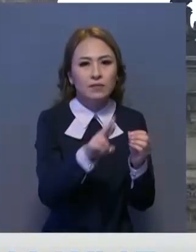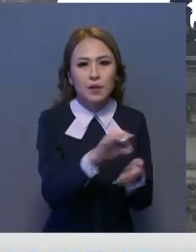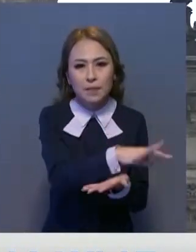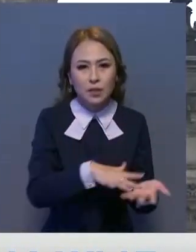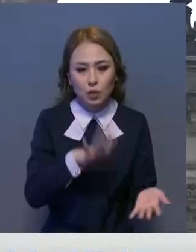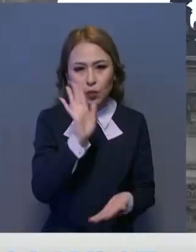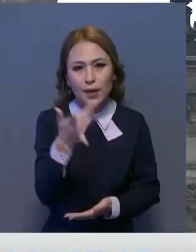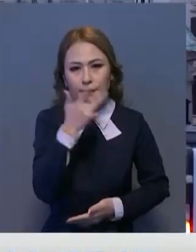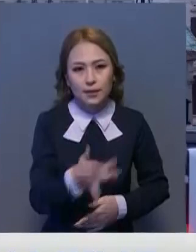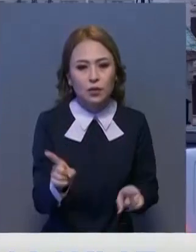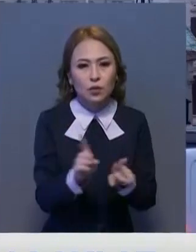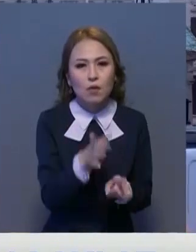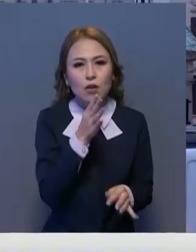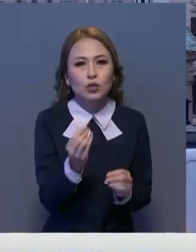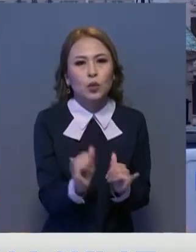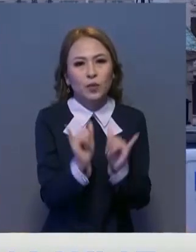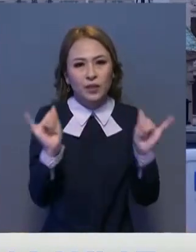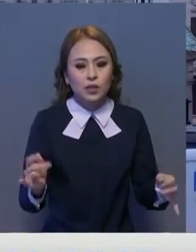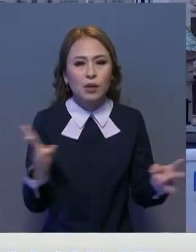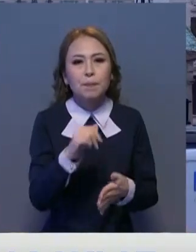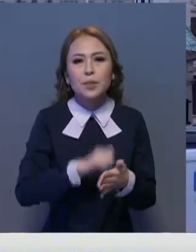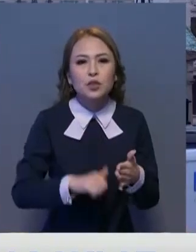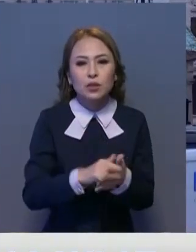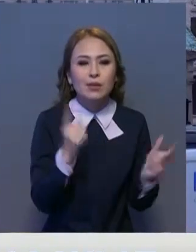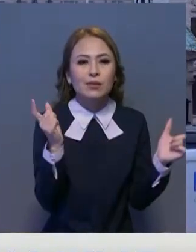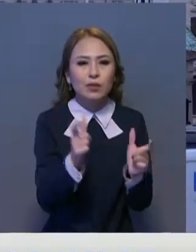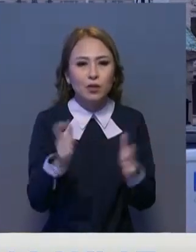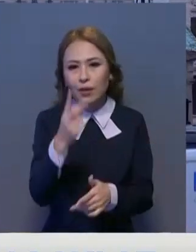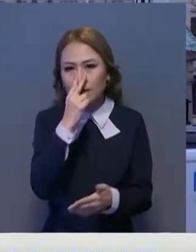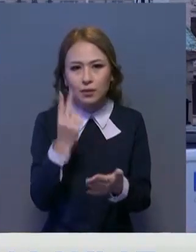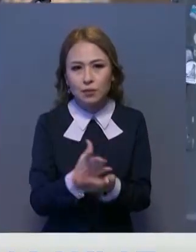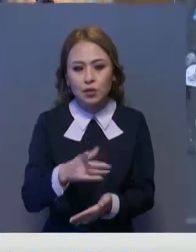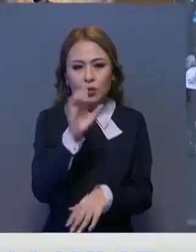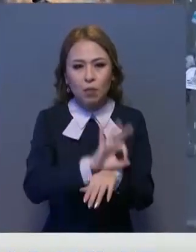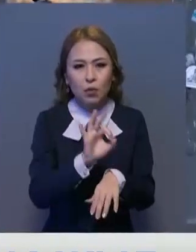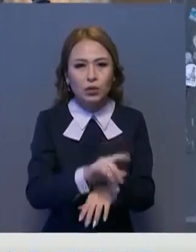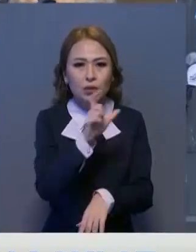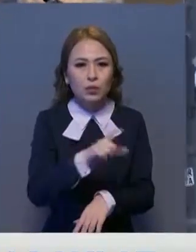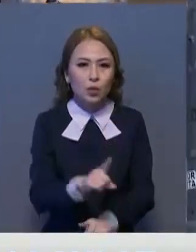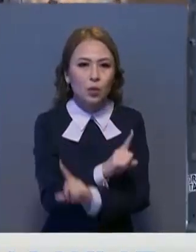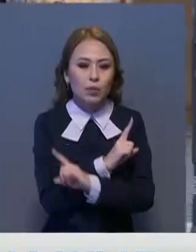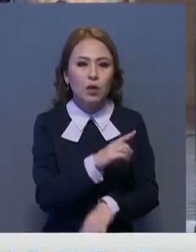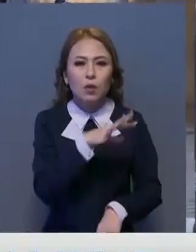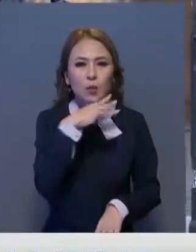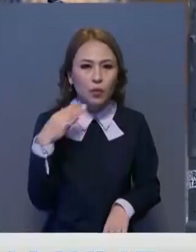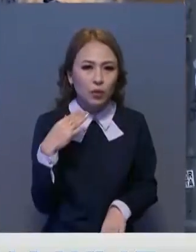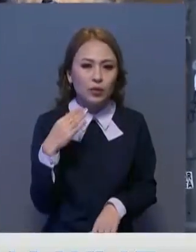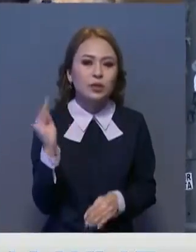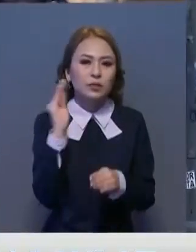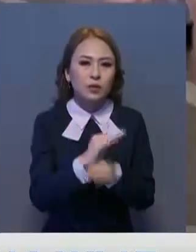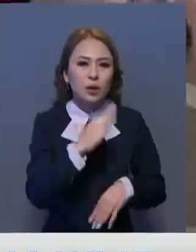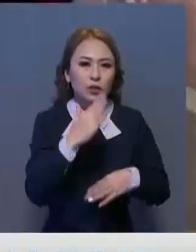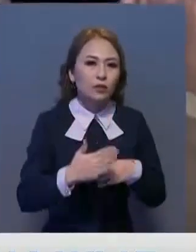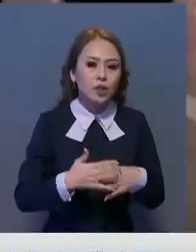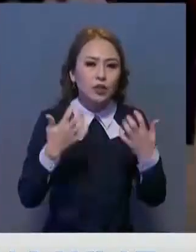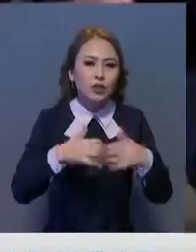Бірақ саясаткерлер оны созу керек деп отыр. Себебі шектеулерге қарамастан дерттен қайтыс болғандар қараса займай тұр. Жақында өлім